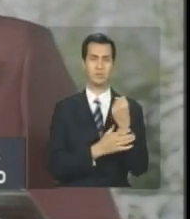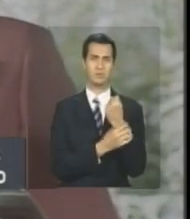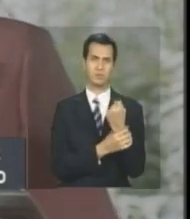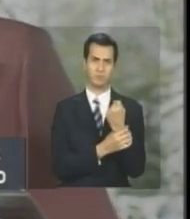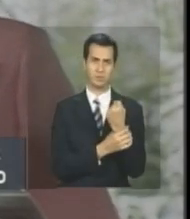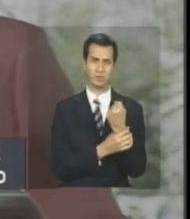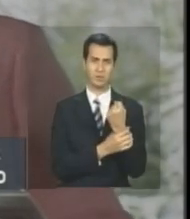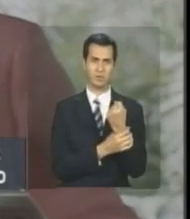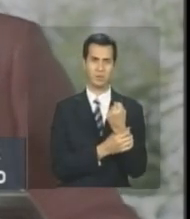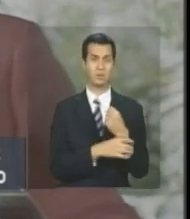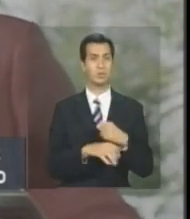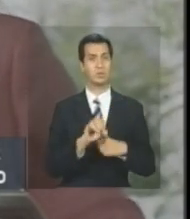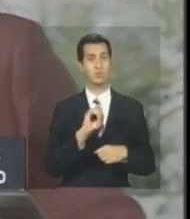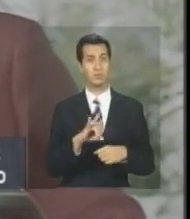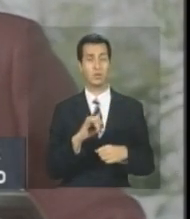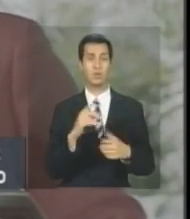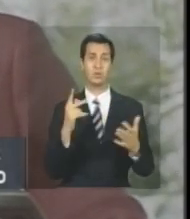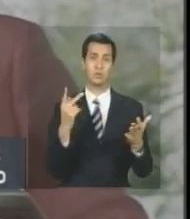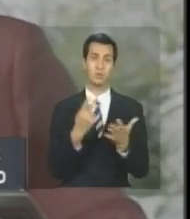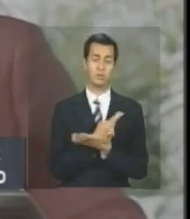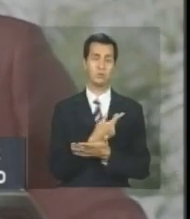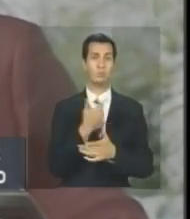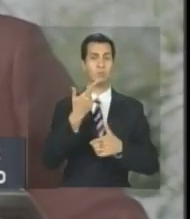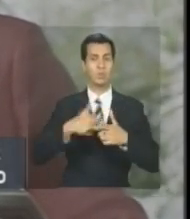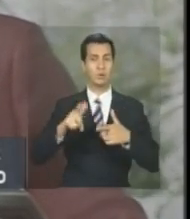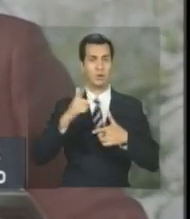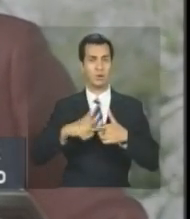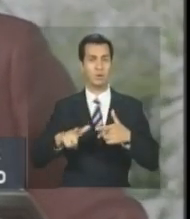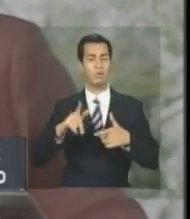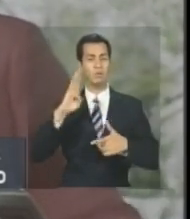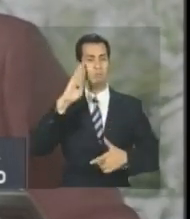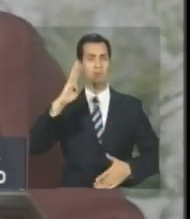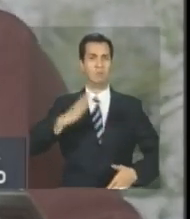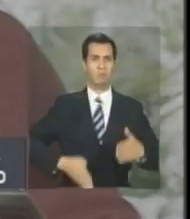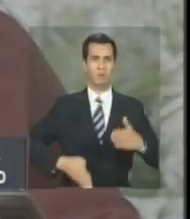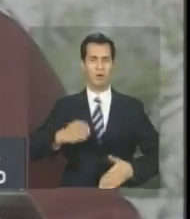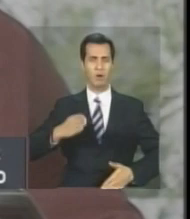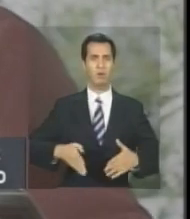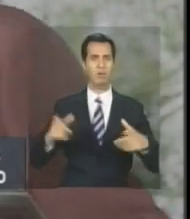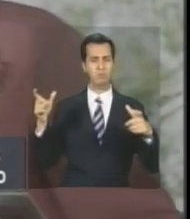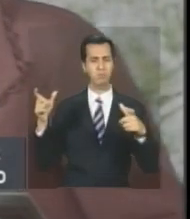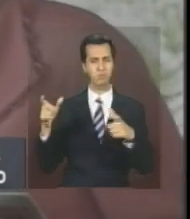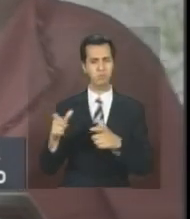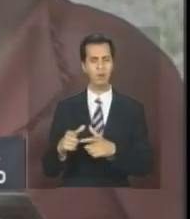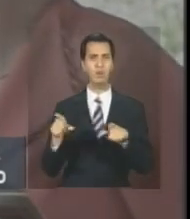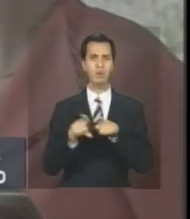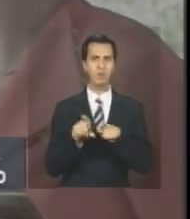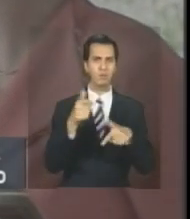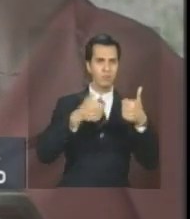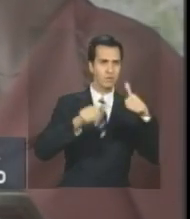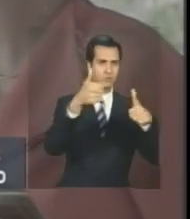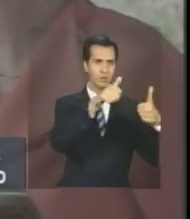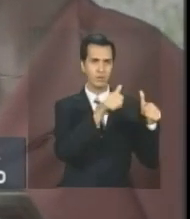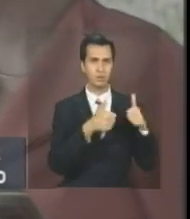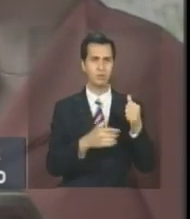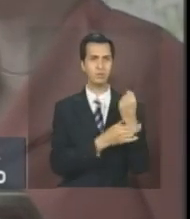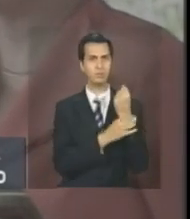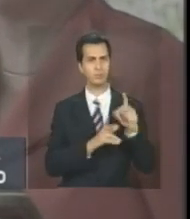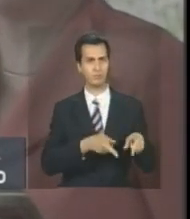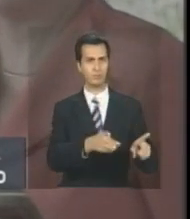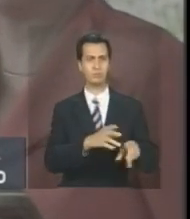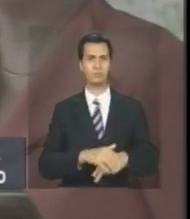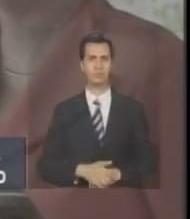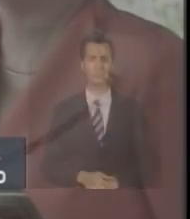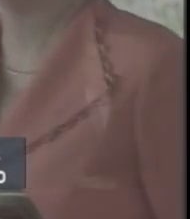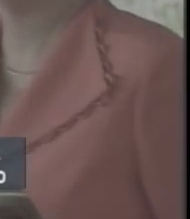medida que haja sistemáticas reduções das tropas da MINUSTAH. Et nous pensons que nous devons penser à